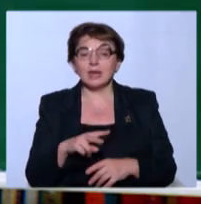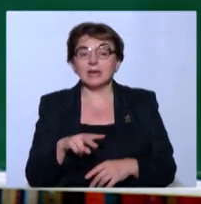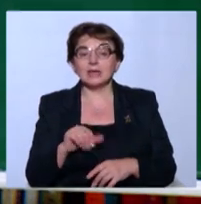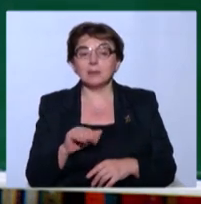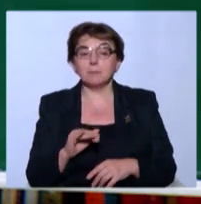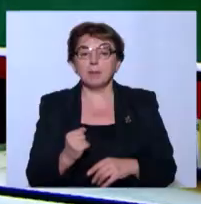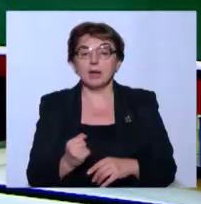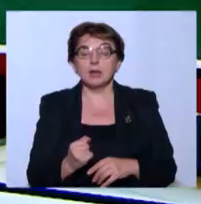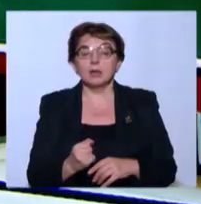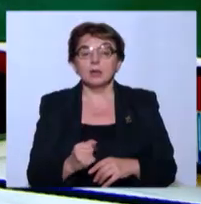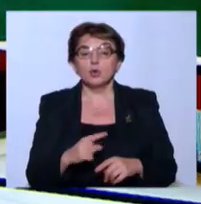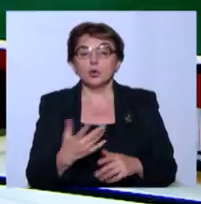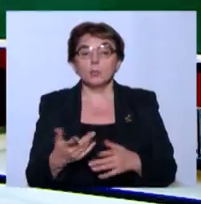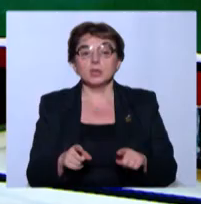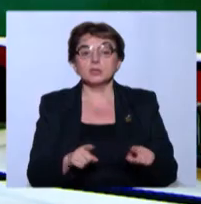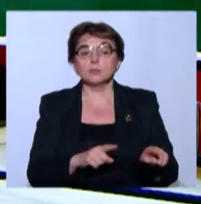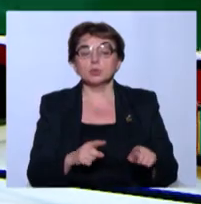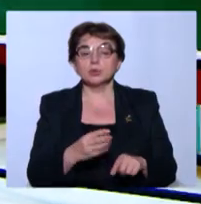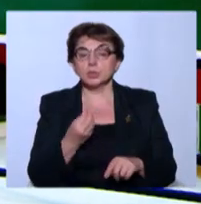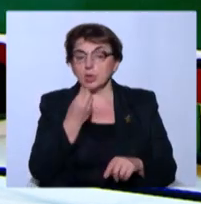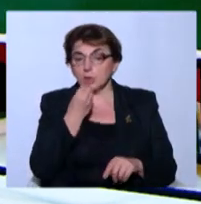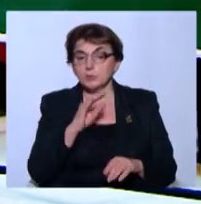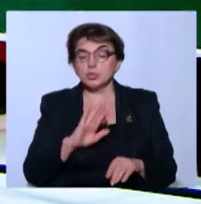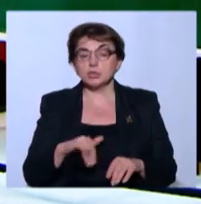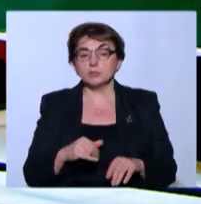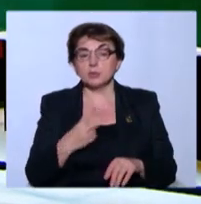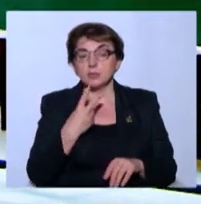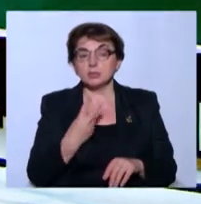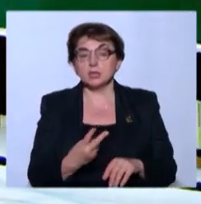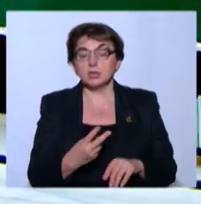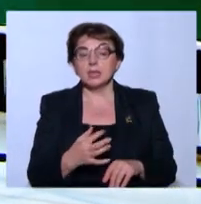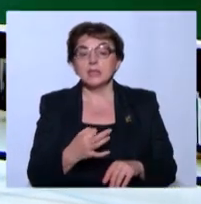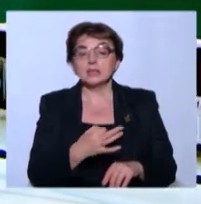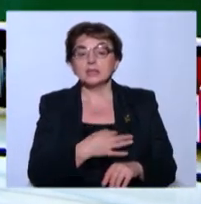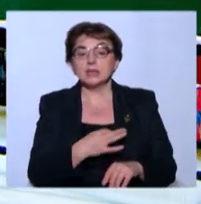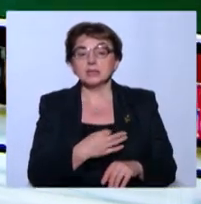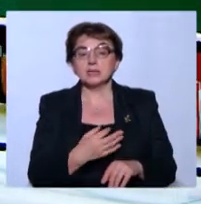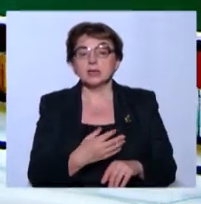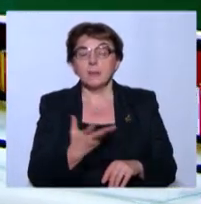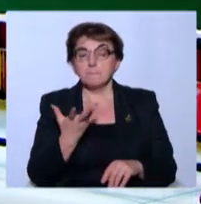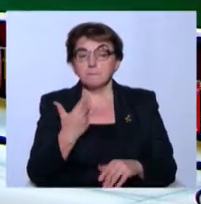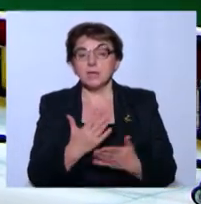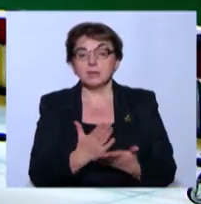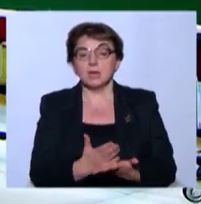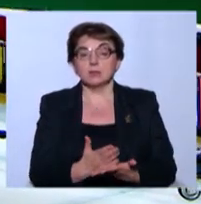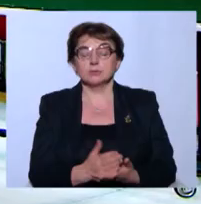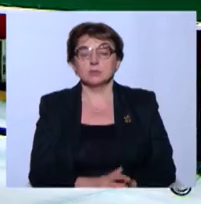რომელიც მოძრაობს კვების შემდეგ, ნახეს, რომ მას თეთრი, მოთეთრო ფერი აქვს.